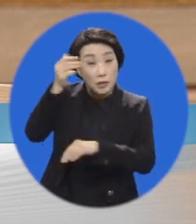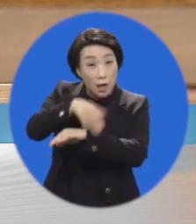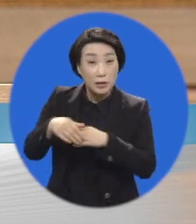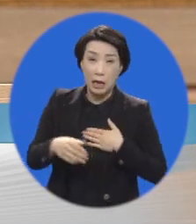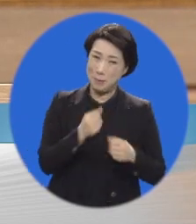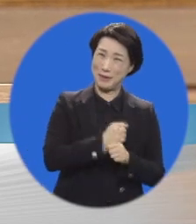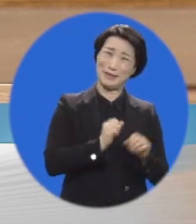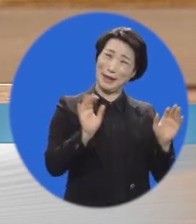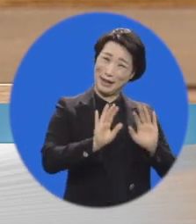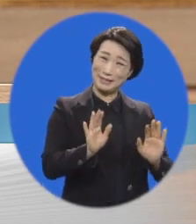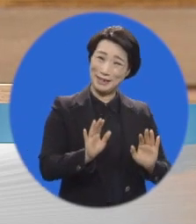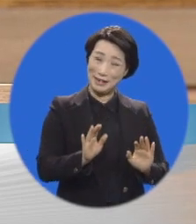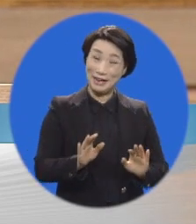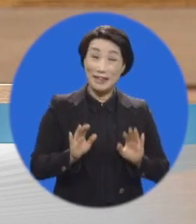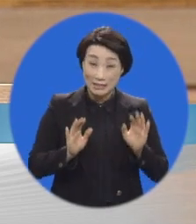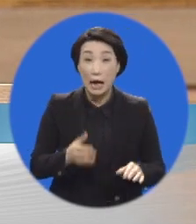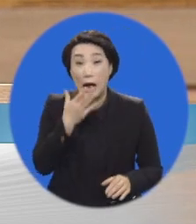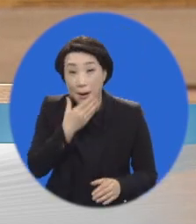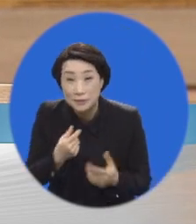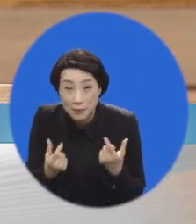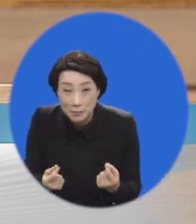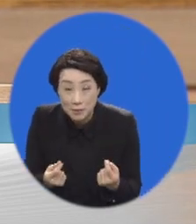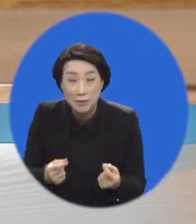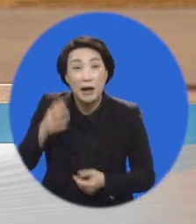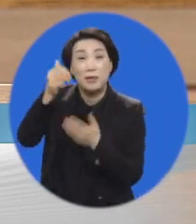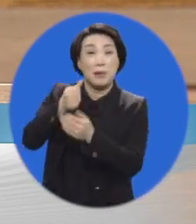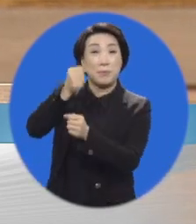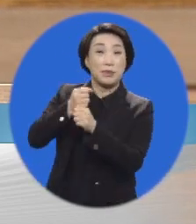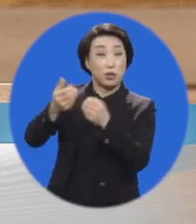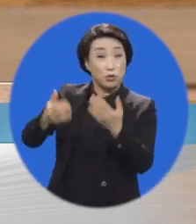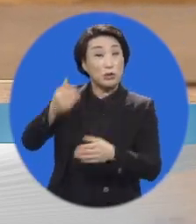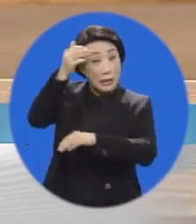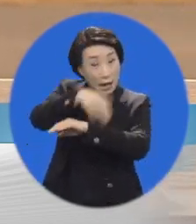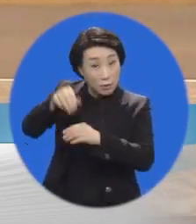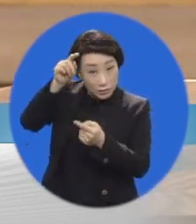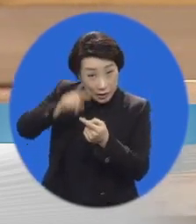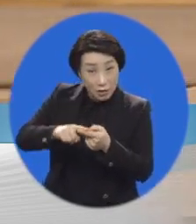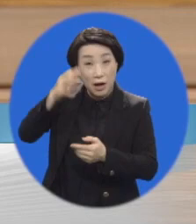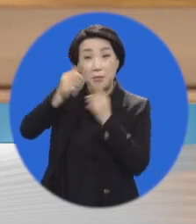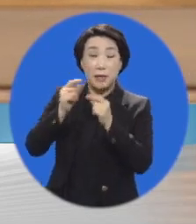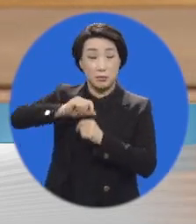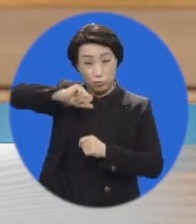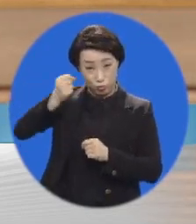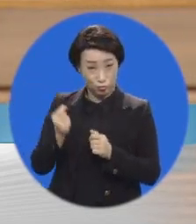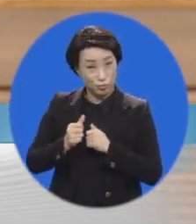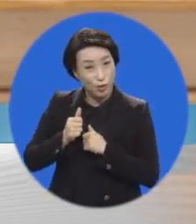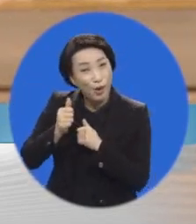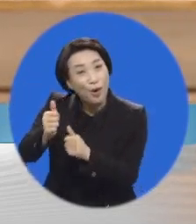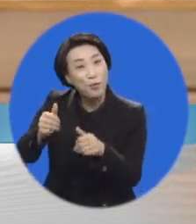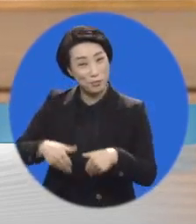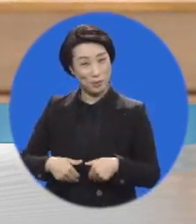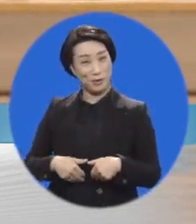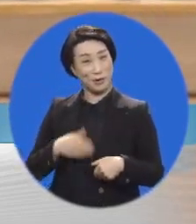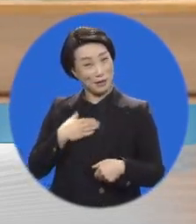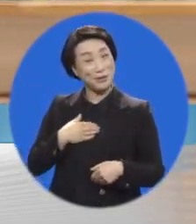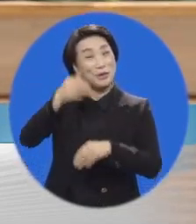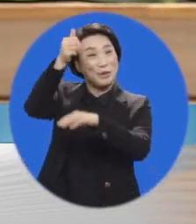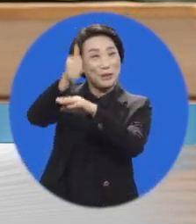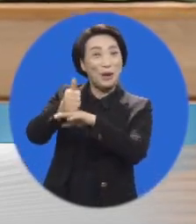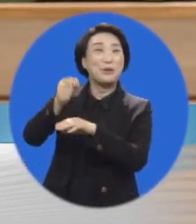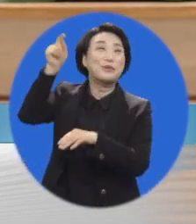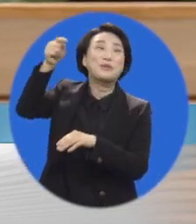만드는 것이 아니라 아브라함처럼 하나님이 만든 설계대로 말씀을 쫓아가는 거예요. 결국